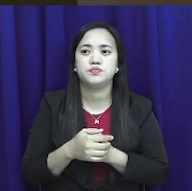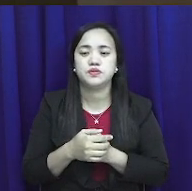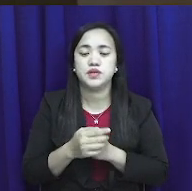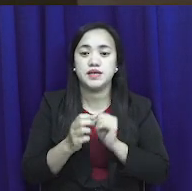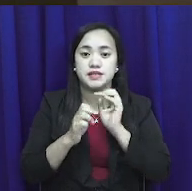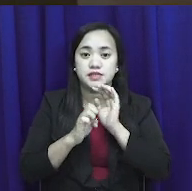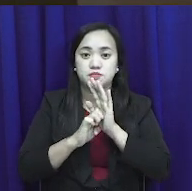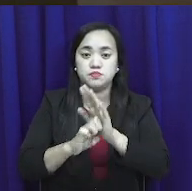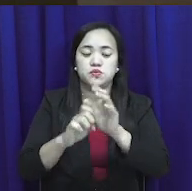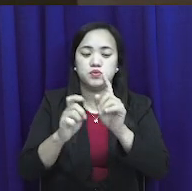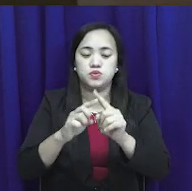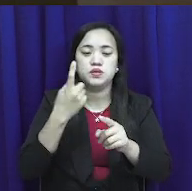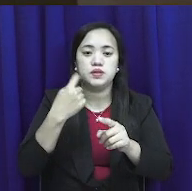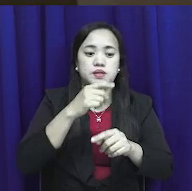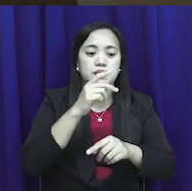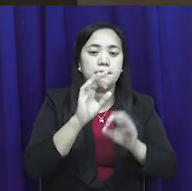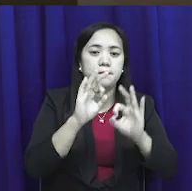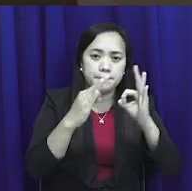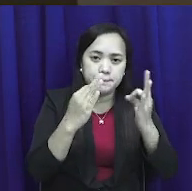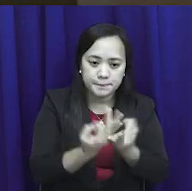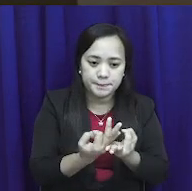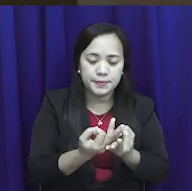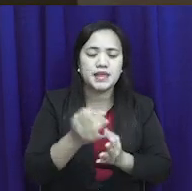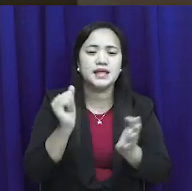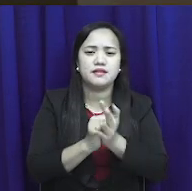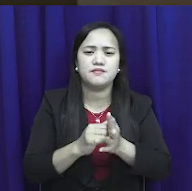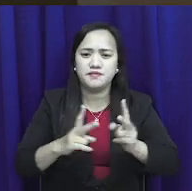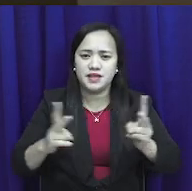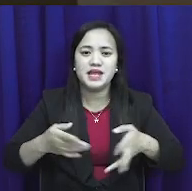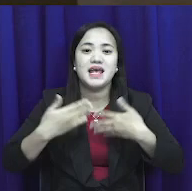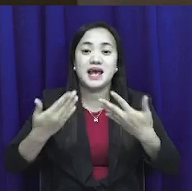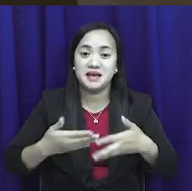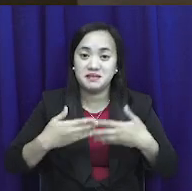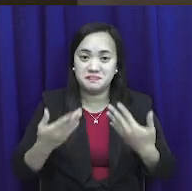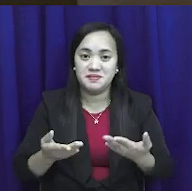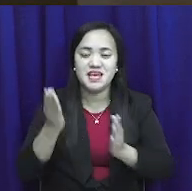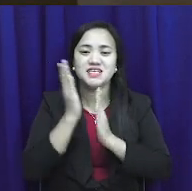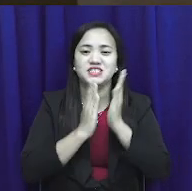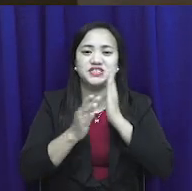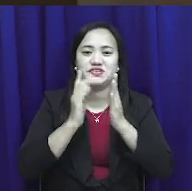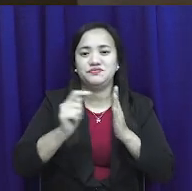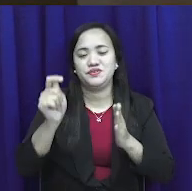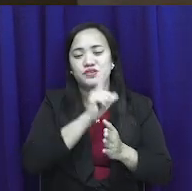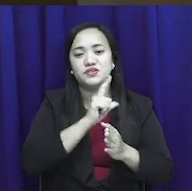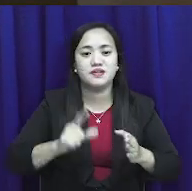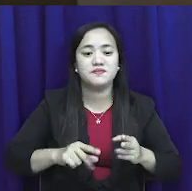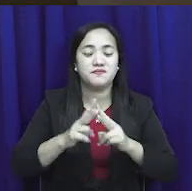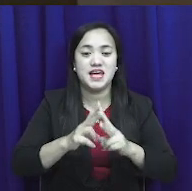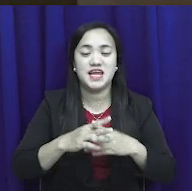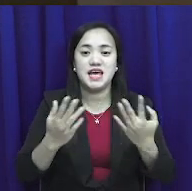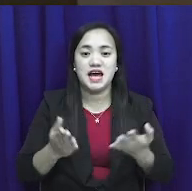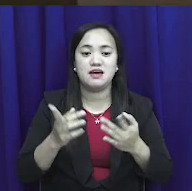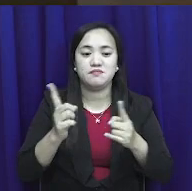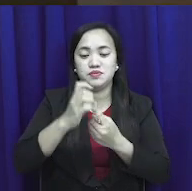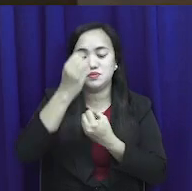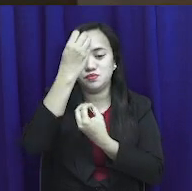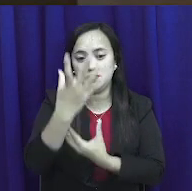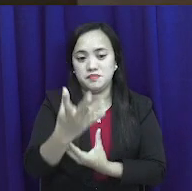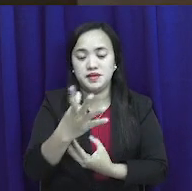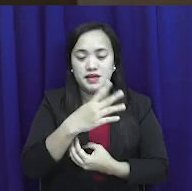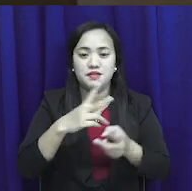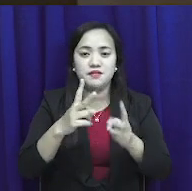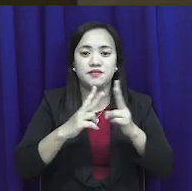anak sa mga pamilya na masayang naglilingkod sa Diyos At masayang sumusunod sa kanilang mga magulang At masayang